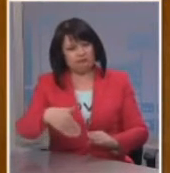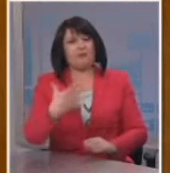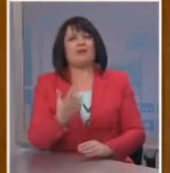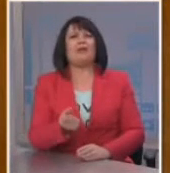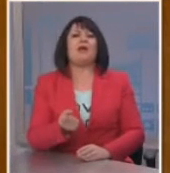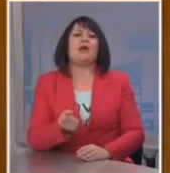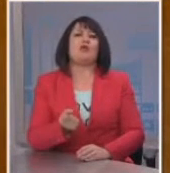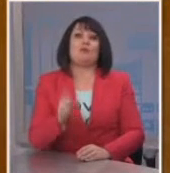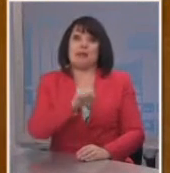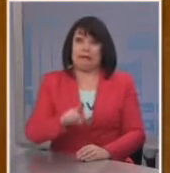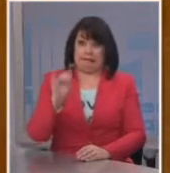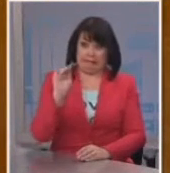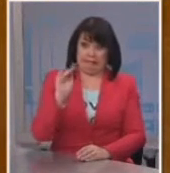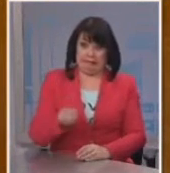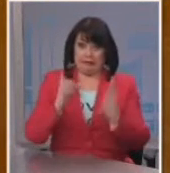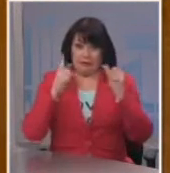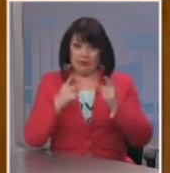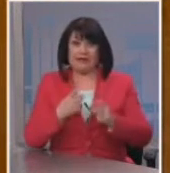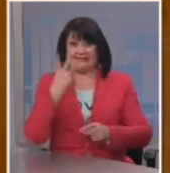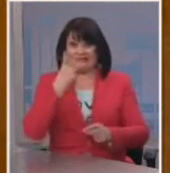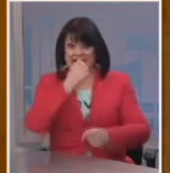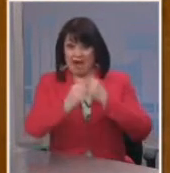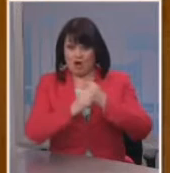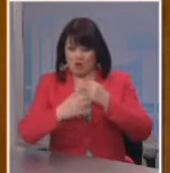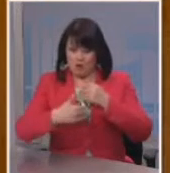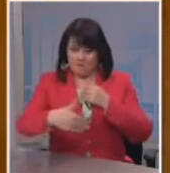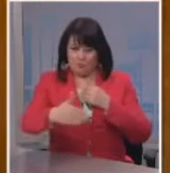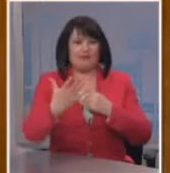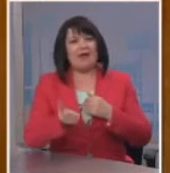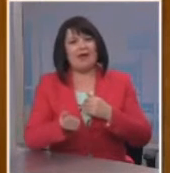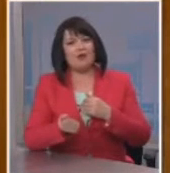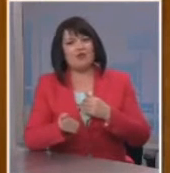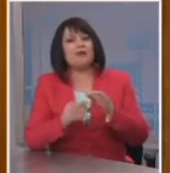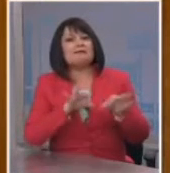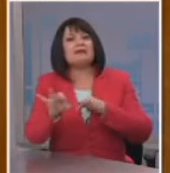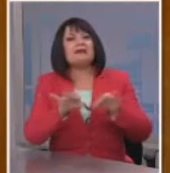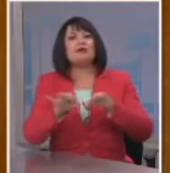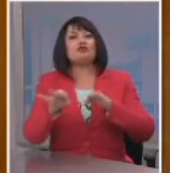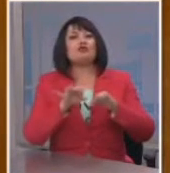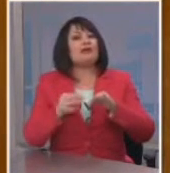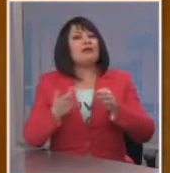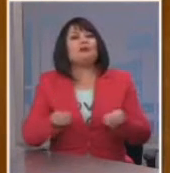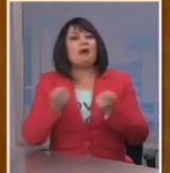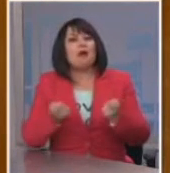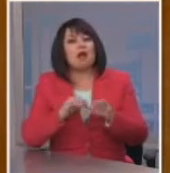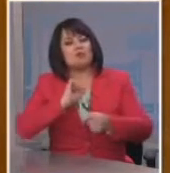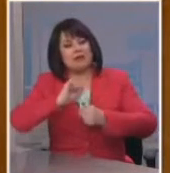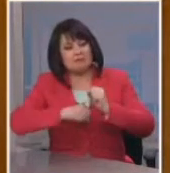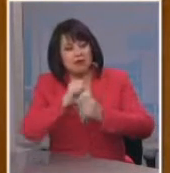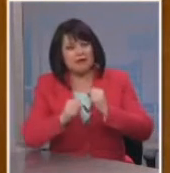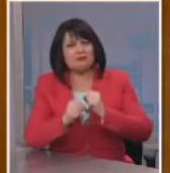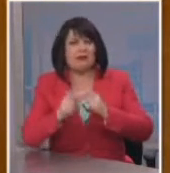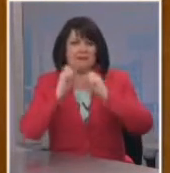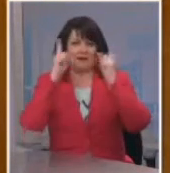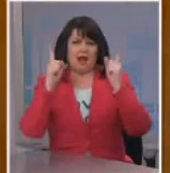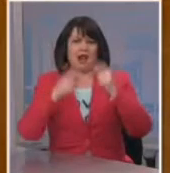και κυρίες και κύριοι συνάδελφοι, 3 ολόκληρα χρόνια μπροστά μας να σχεδιάσουμε τη δράση μας, να υλοποιήσουμε επιτέλους και